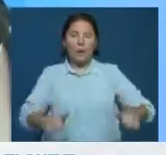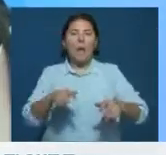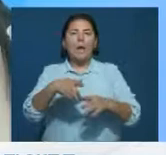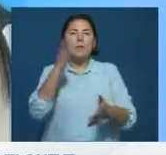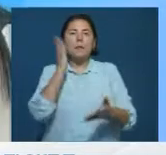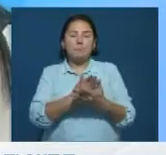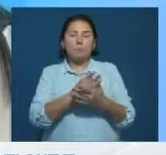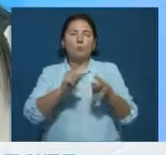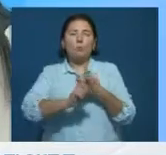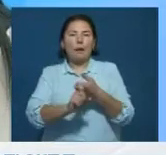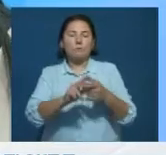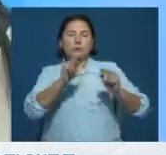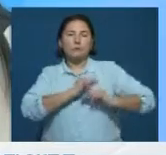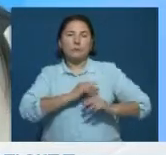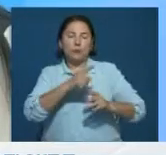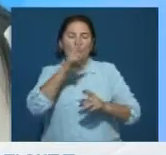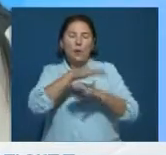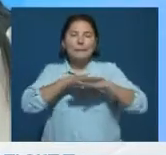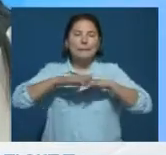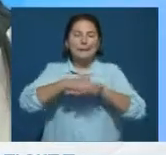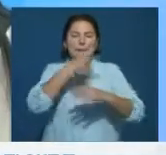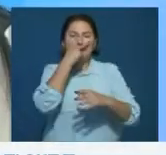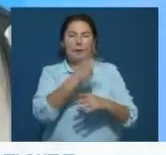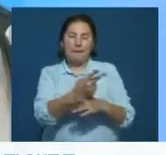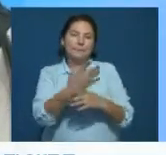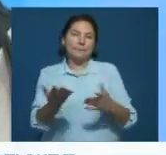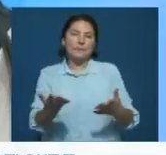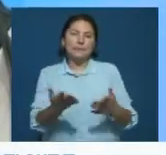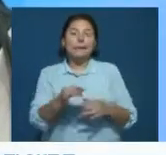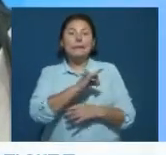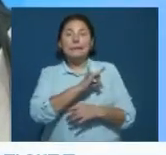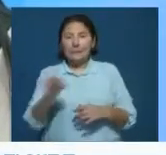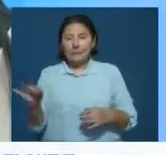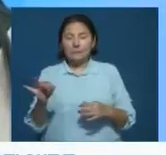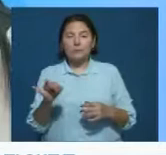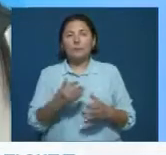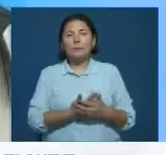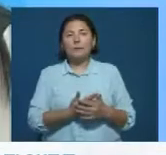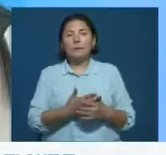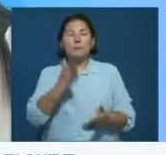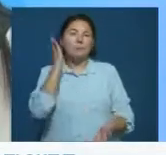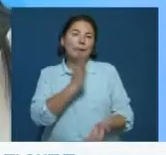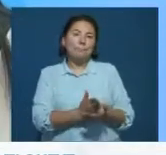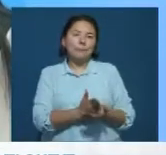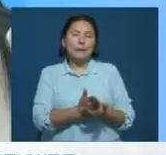напрямую взаимодействовать с населением, то есть и прямые